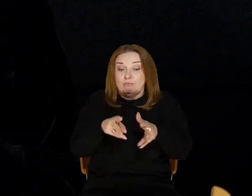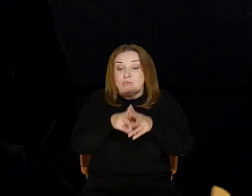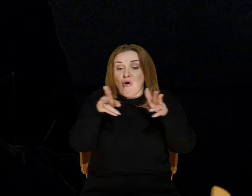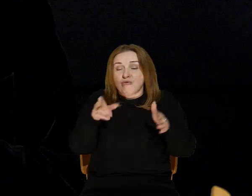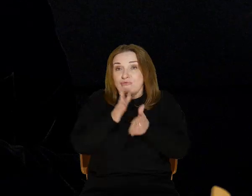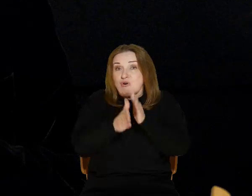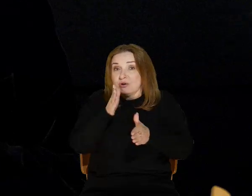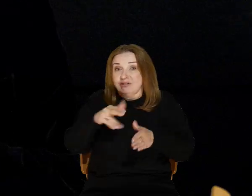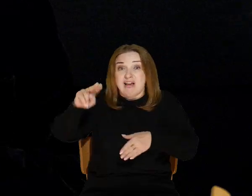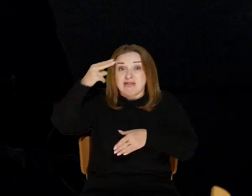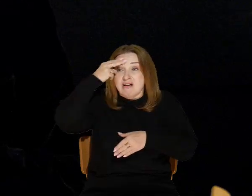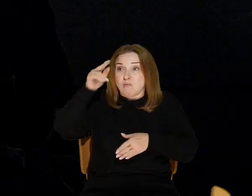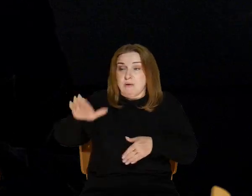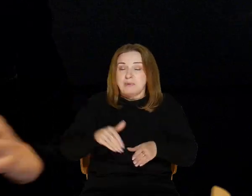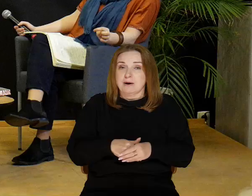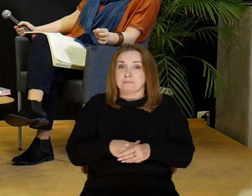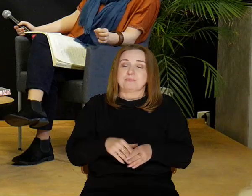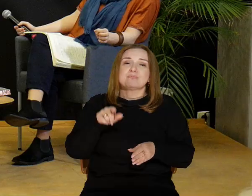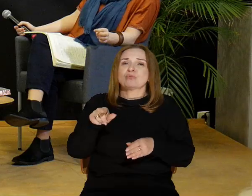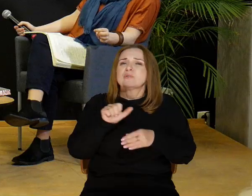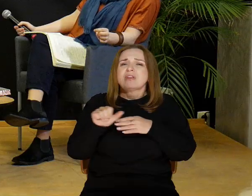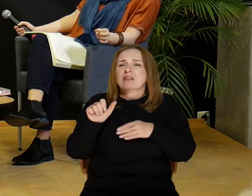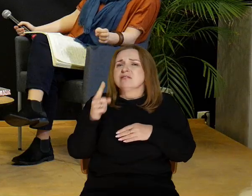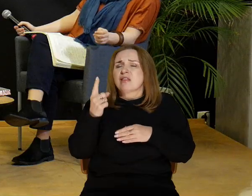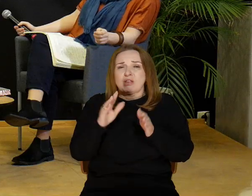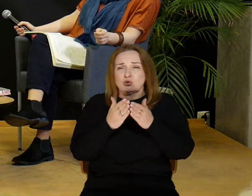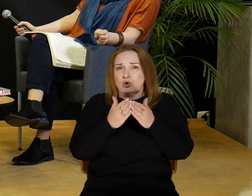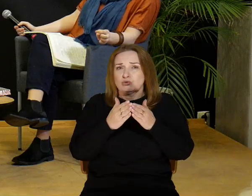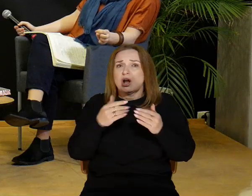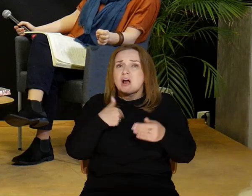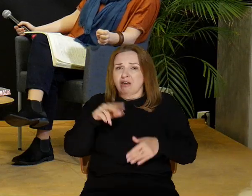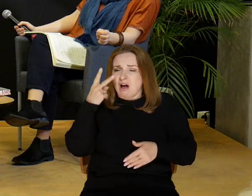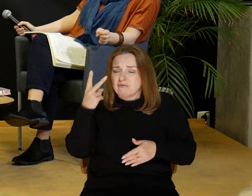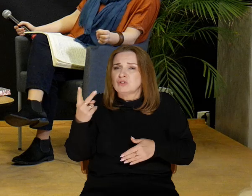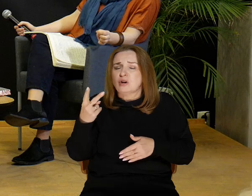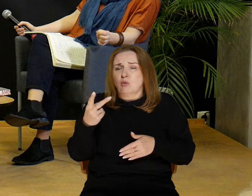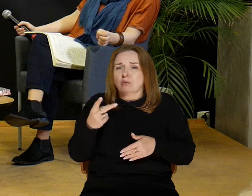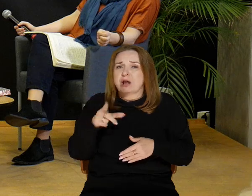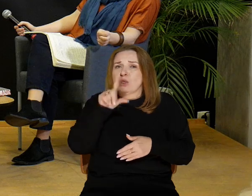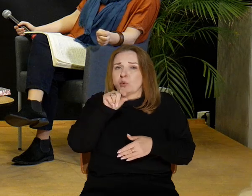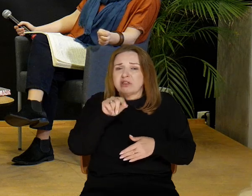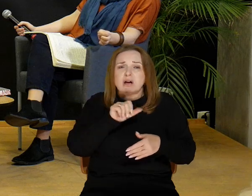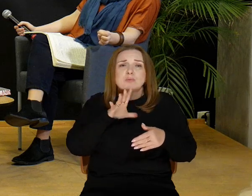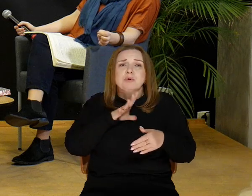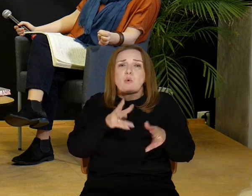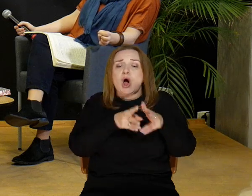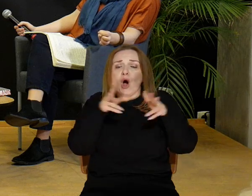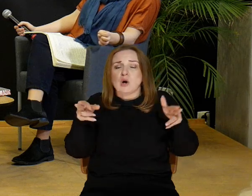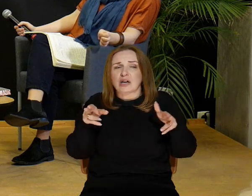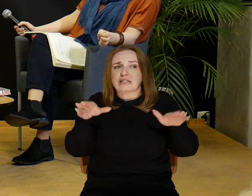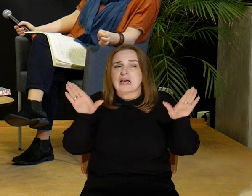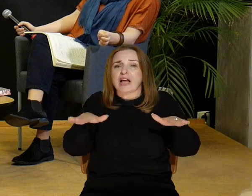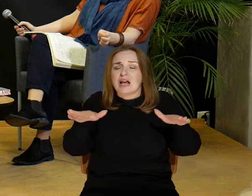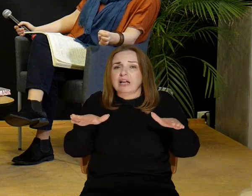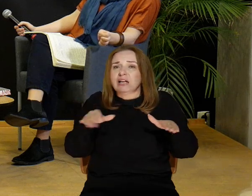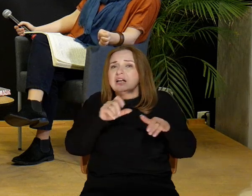I to nie jest jedyna książka. Ktoś napisał niedawno na Twitterze, że mieliśmy okres historii ludowych i